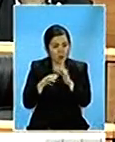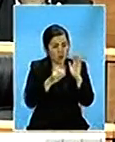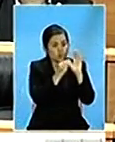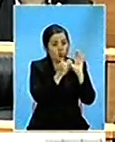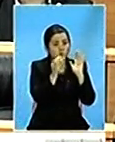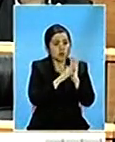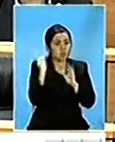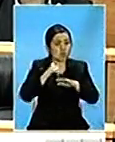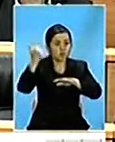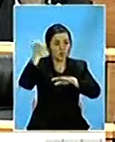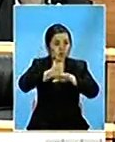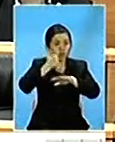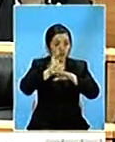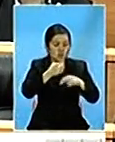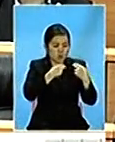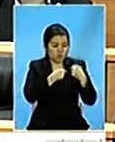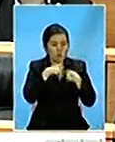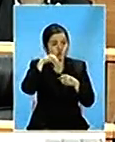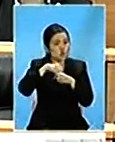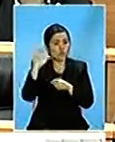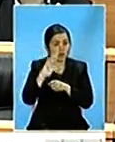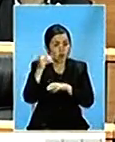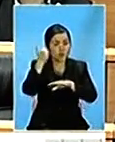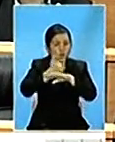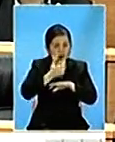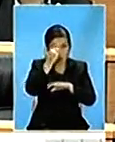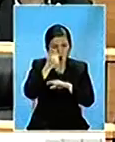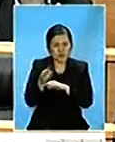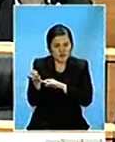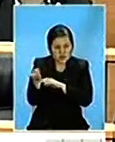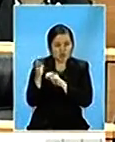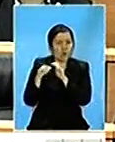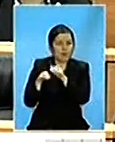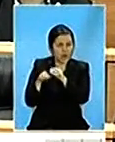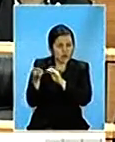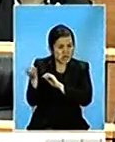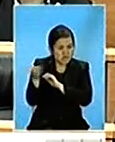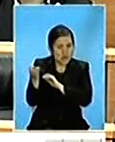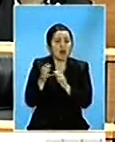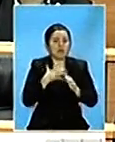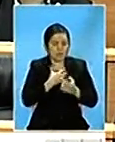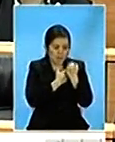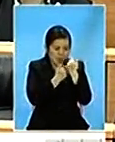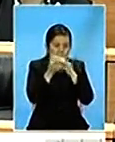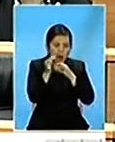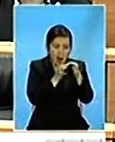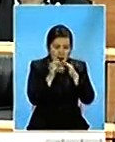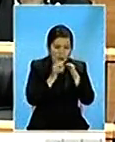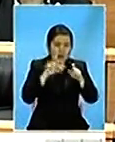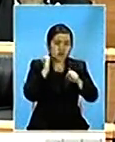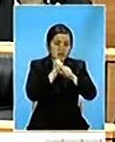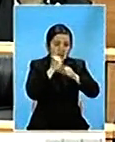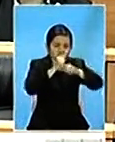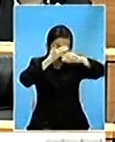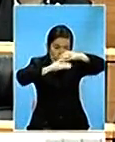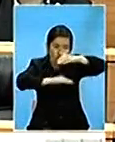มีผู้ว่ากทมชื่อหม่อมราชวงศ์สุขุมพันธ์บริพัตรนะครับเพราะมันเป็นแค่ส่วนเดียวผมก็พยายามจะอธิบายบอกว่าอุโมงค์ยักษ์ที่ท่านใช้เงินงบประ